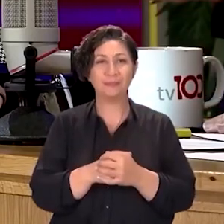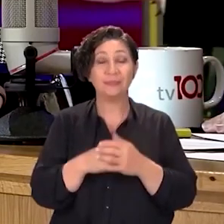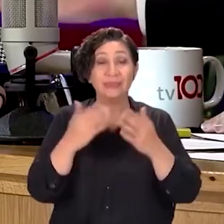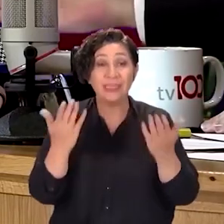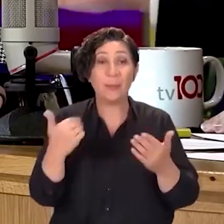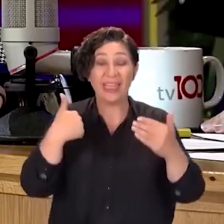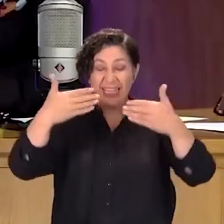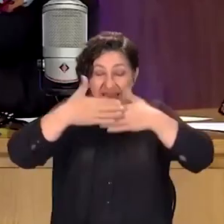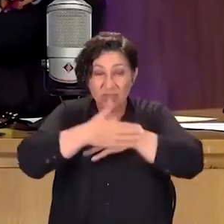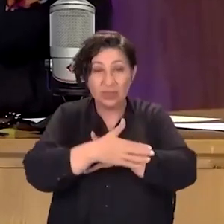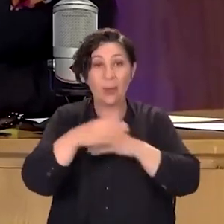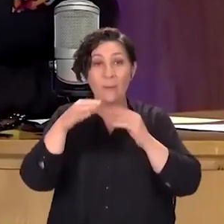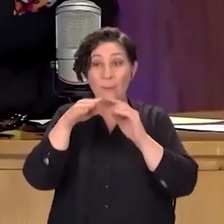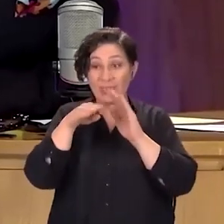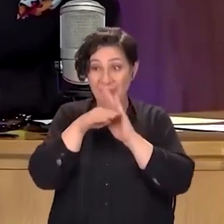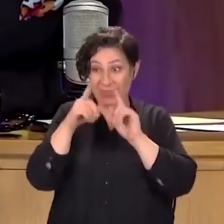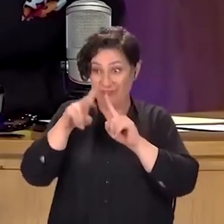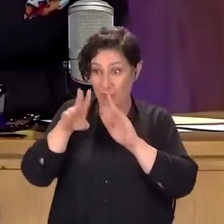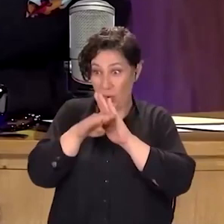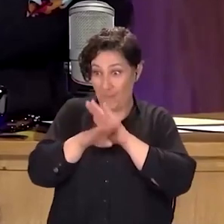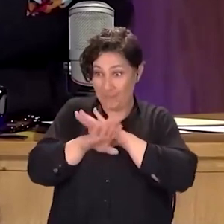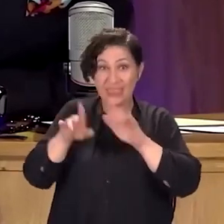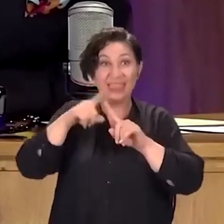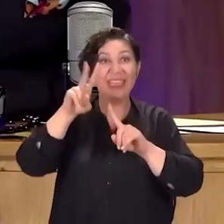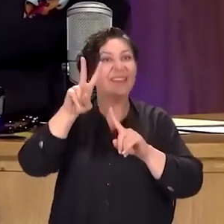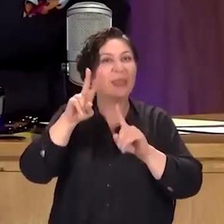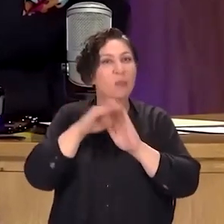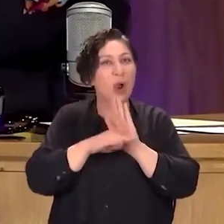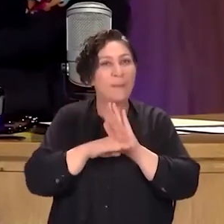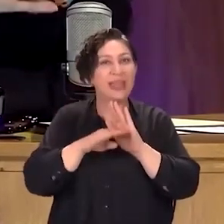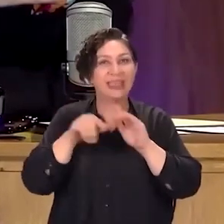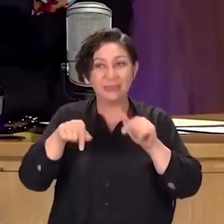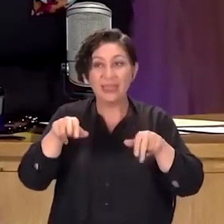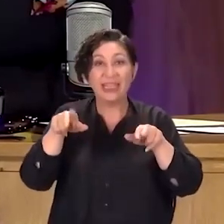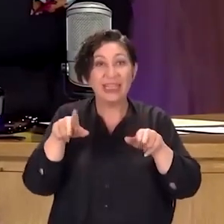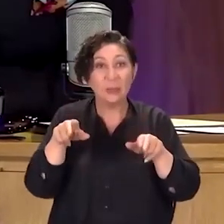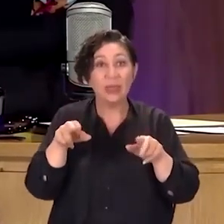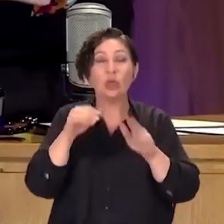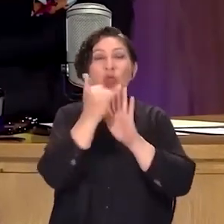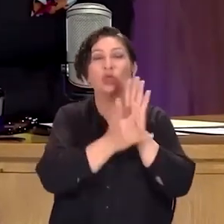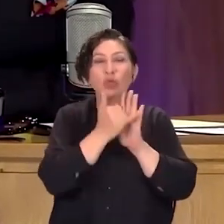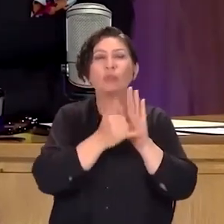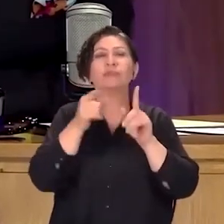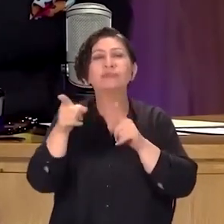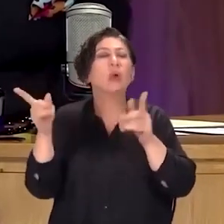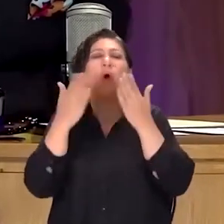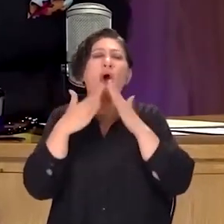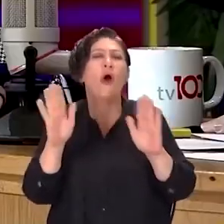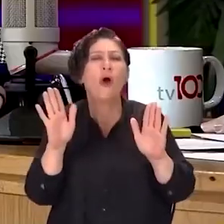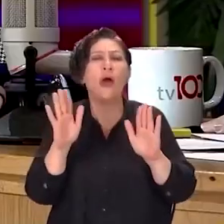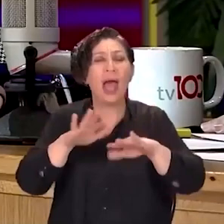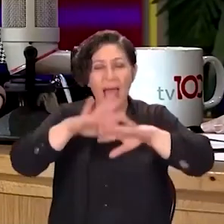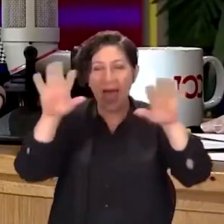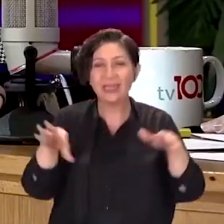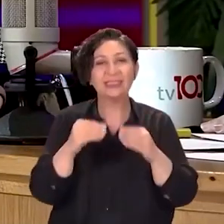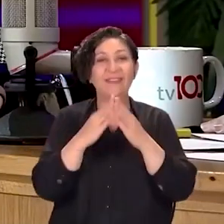tabii ben geceleri programdan sonra, tabii ki bu televizyon programları şimdiki gibi YouTube şu bu filan yok. Tabii.